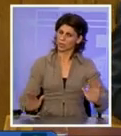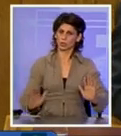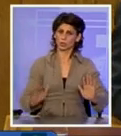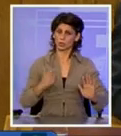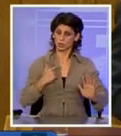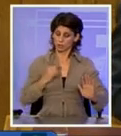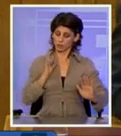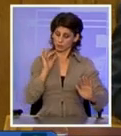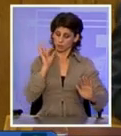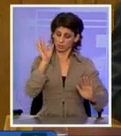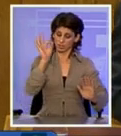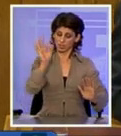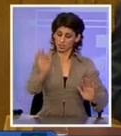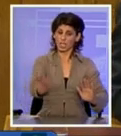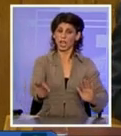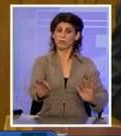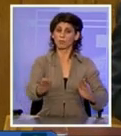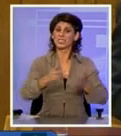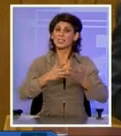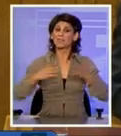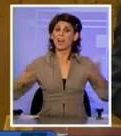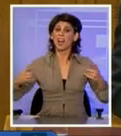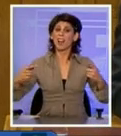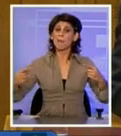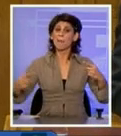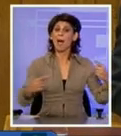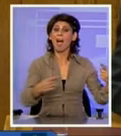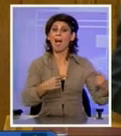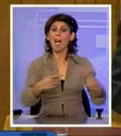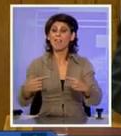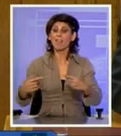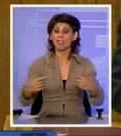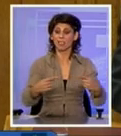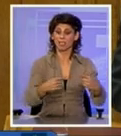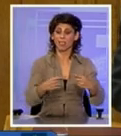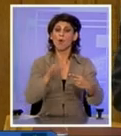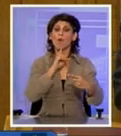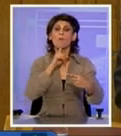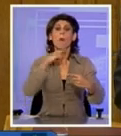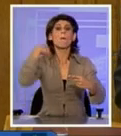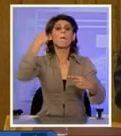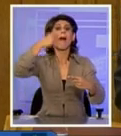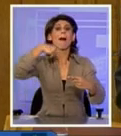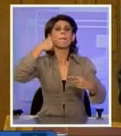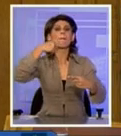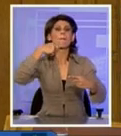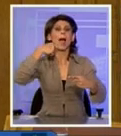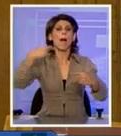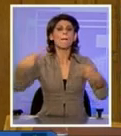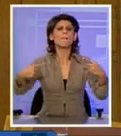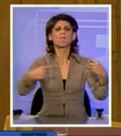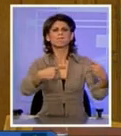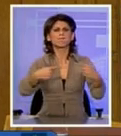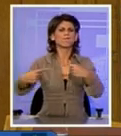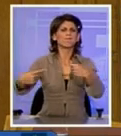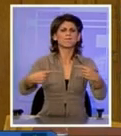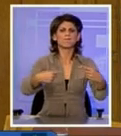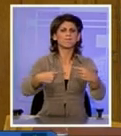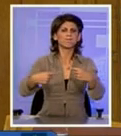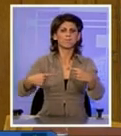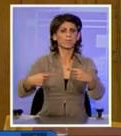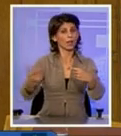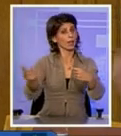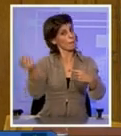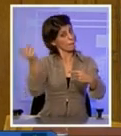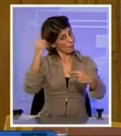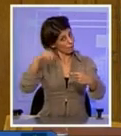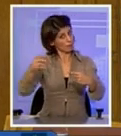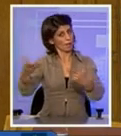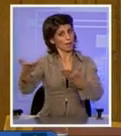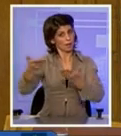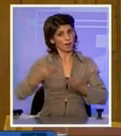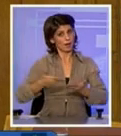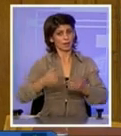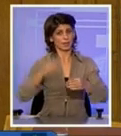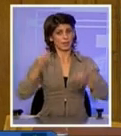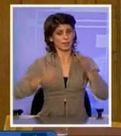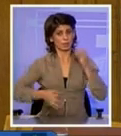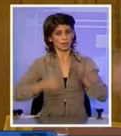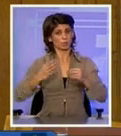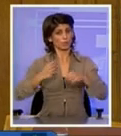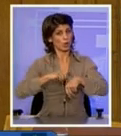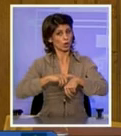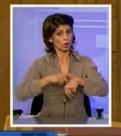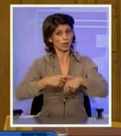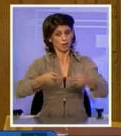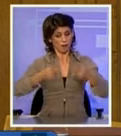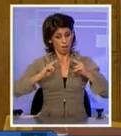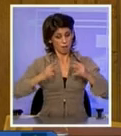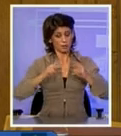μητέρα όλων των μαχών. Και από εκεί και πέρα, ελάτε να συζητήσουμε για πολύ χρόνο, να απαντήσετε σε